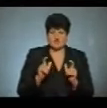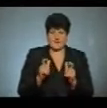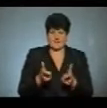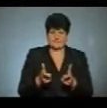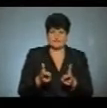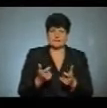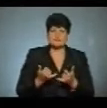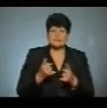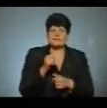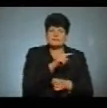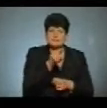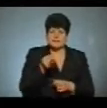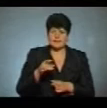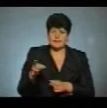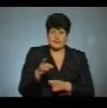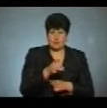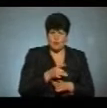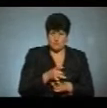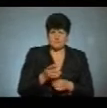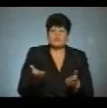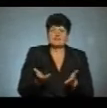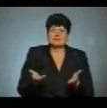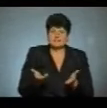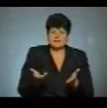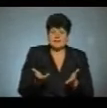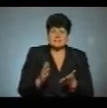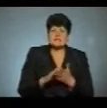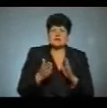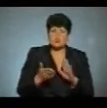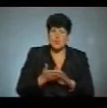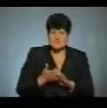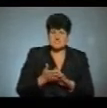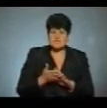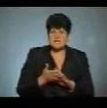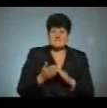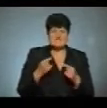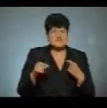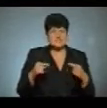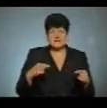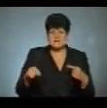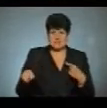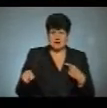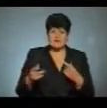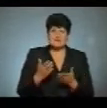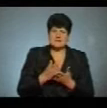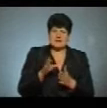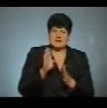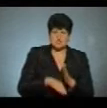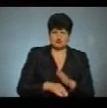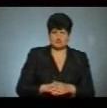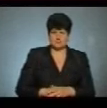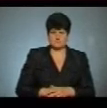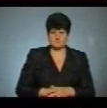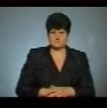обмежень для тих регіонів, де епідеміологічна ситуація відрізняється і гіршою.